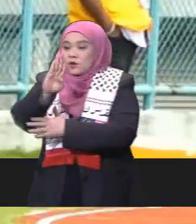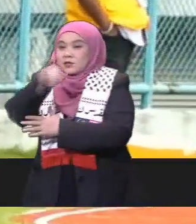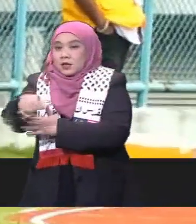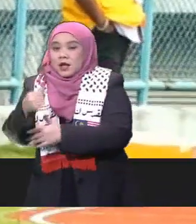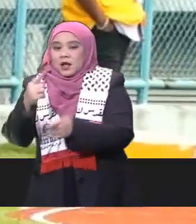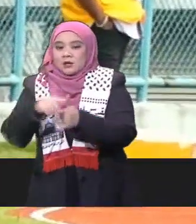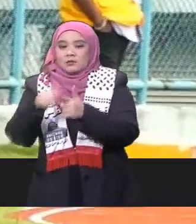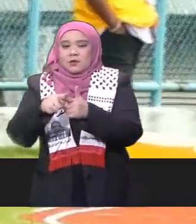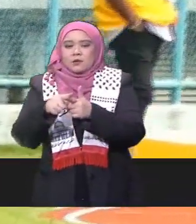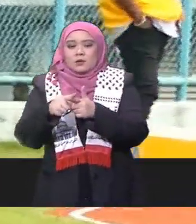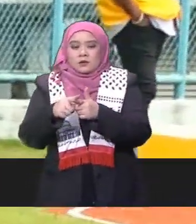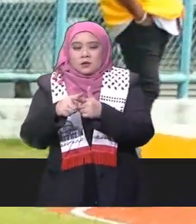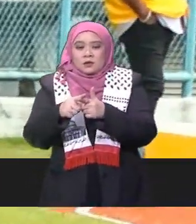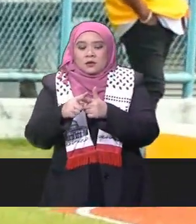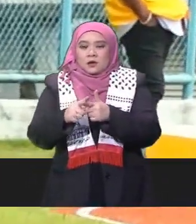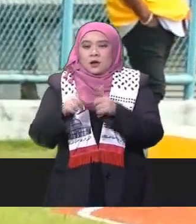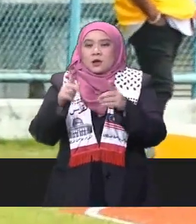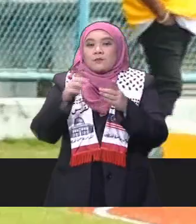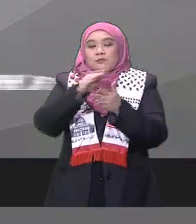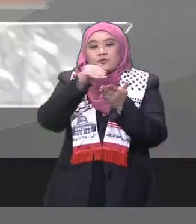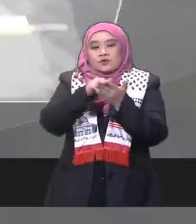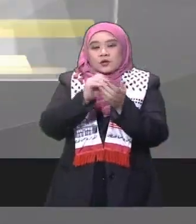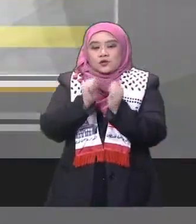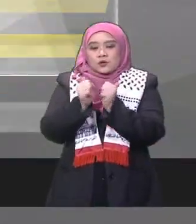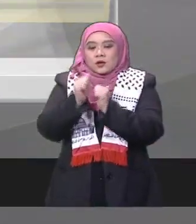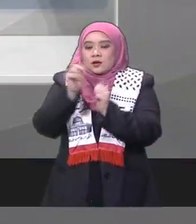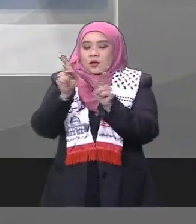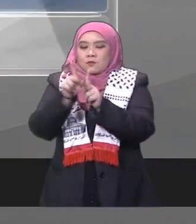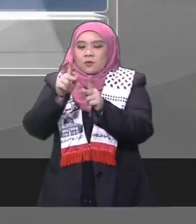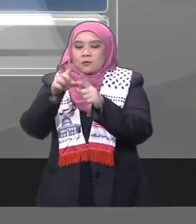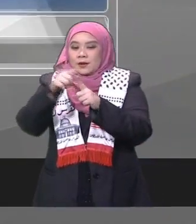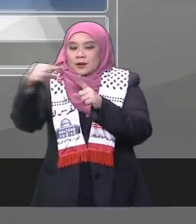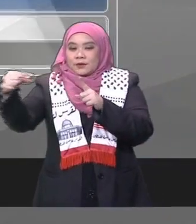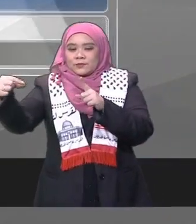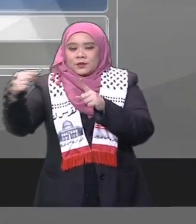Pusat Kecemerlangan Sukan Paralimpik Kampung Pandan. Kita punya